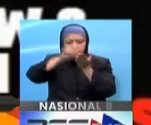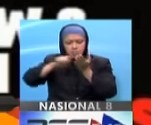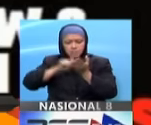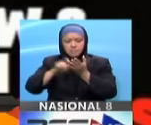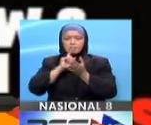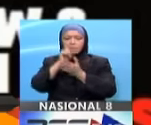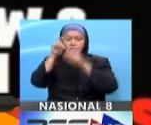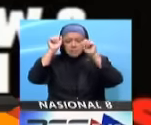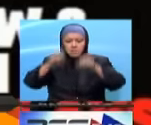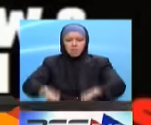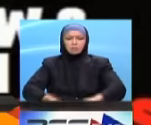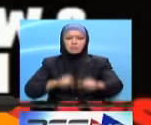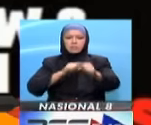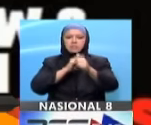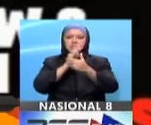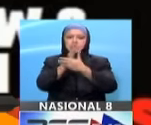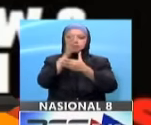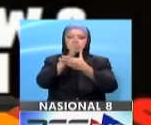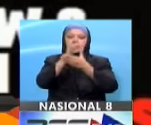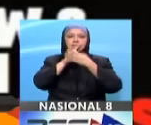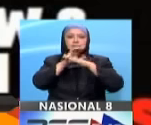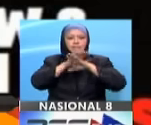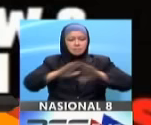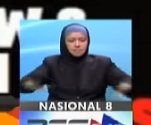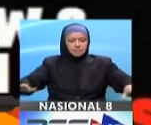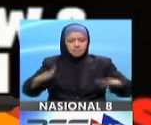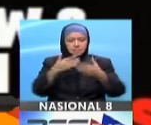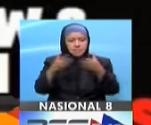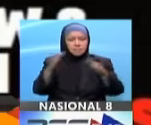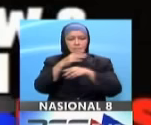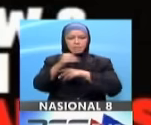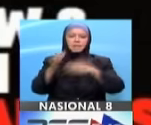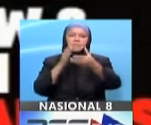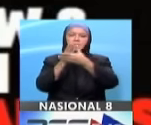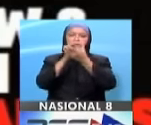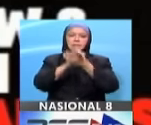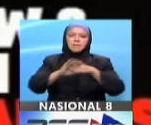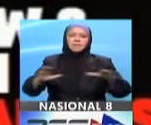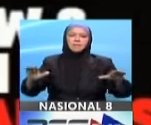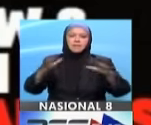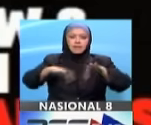memudaratkan ketenteraman awam dan menggugat keselamatan serta kepentingan negara.